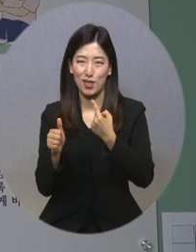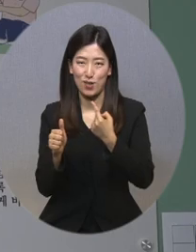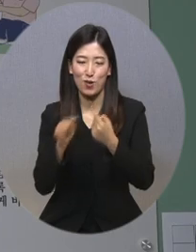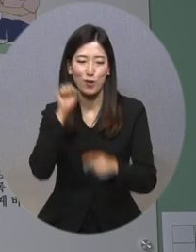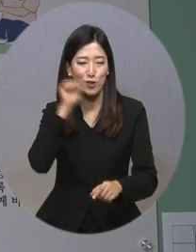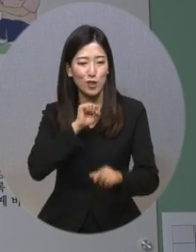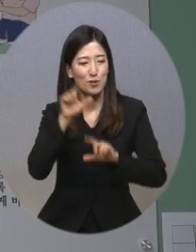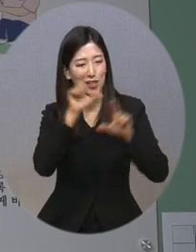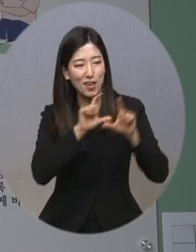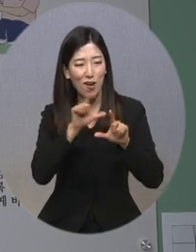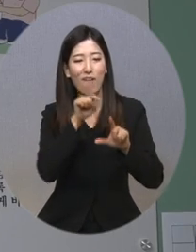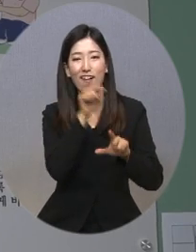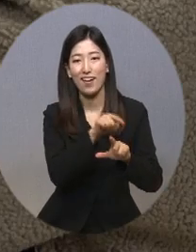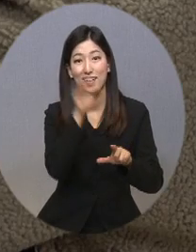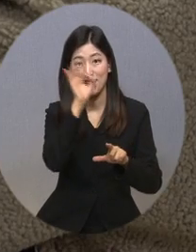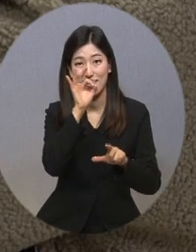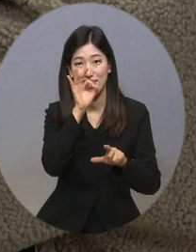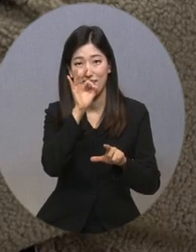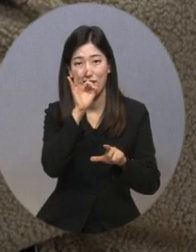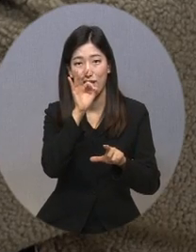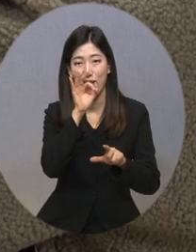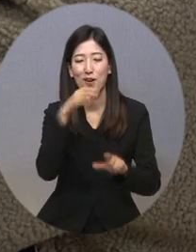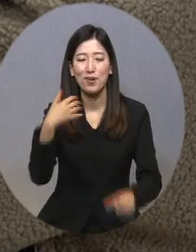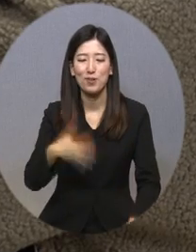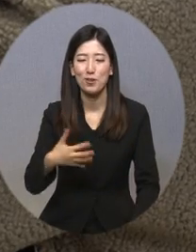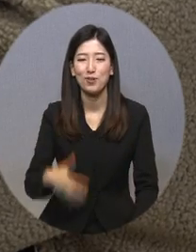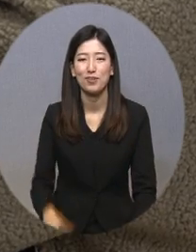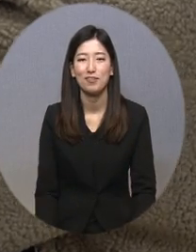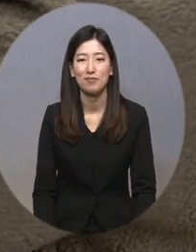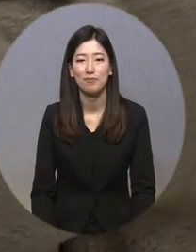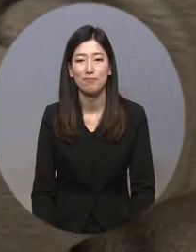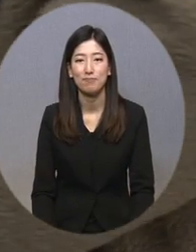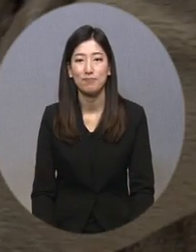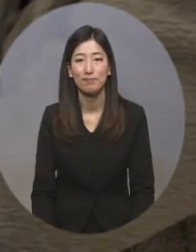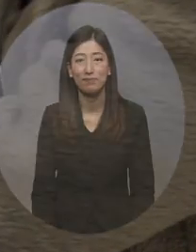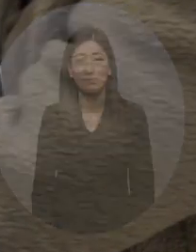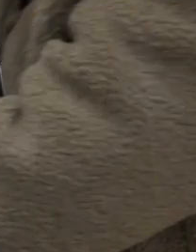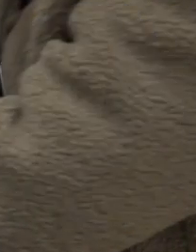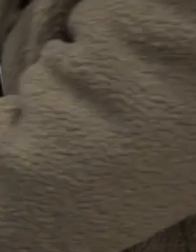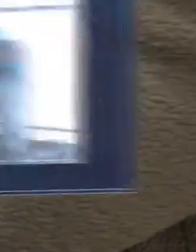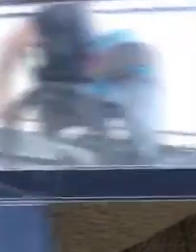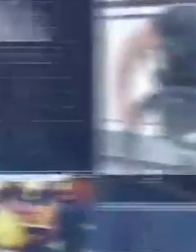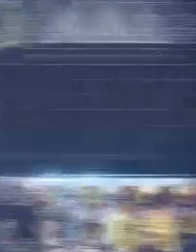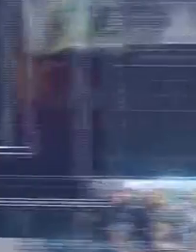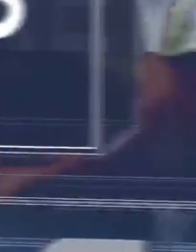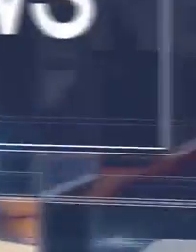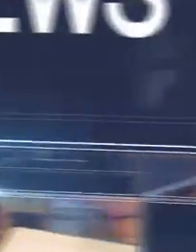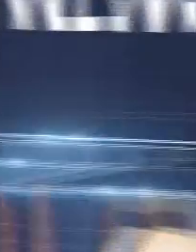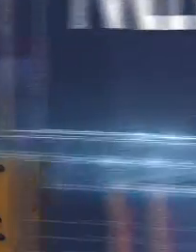수 있길 기대해 봅니다. 복지TV 경기방송 정은선입니다.